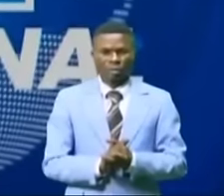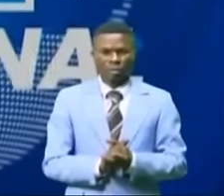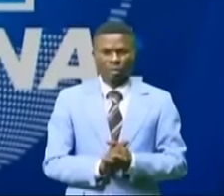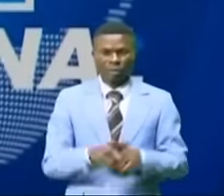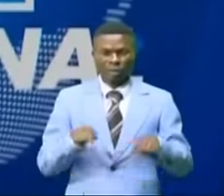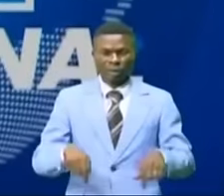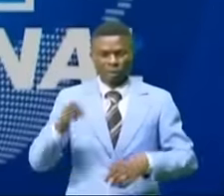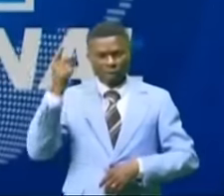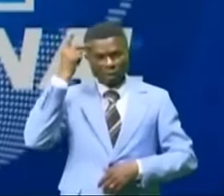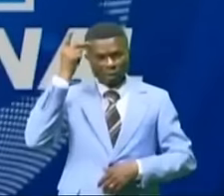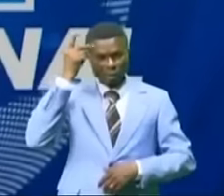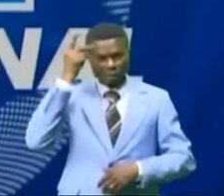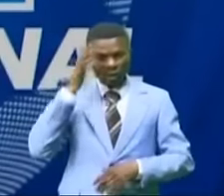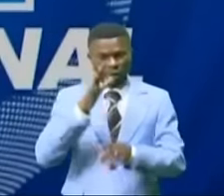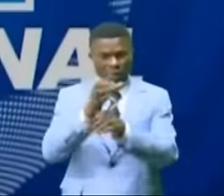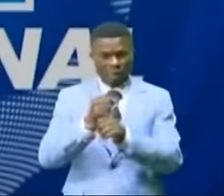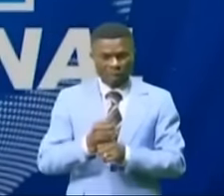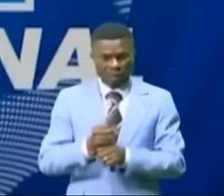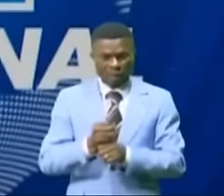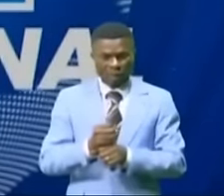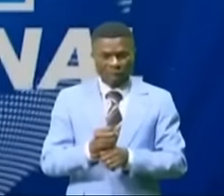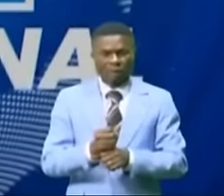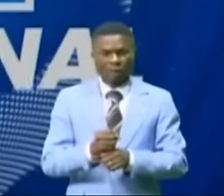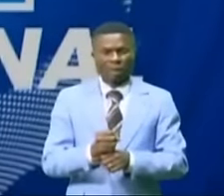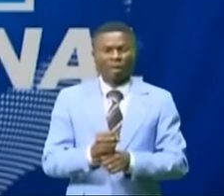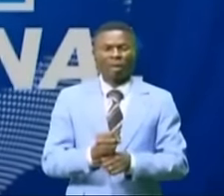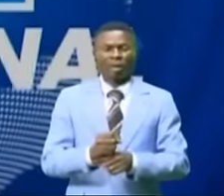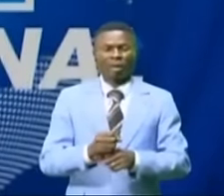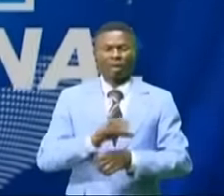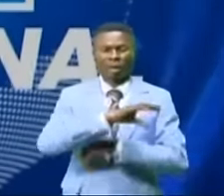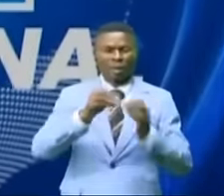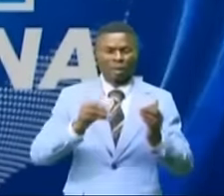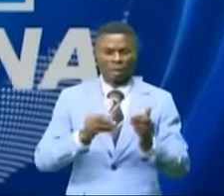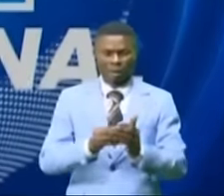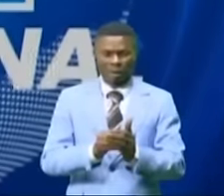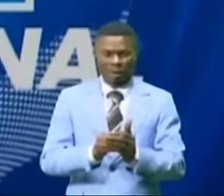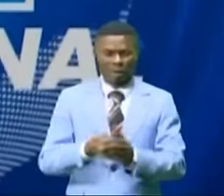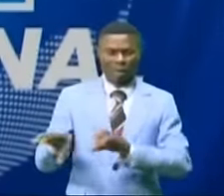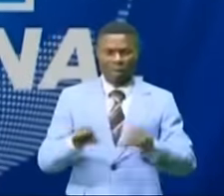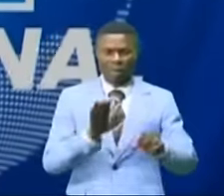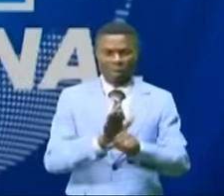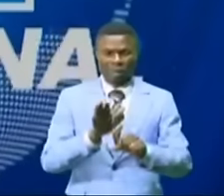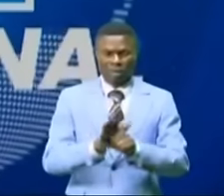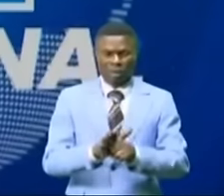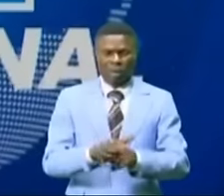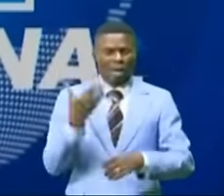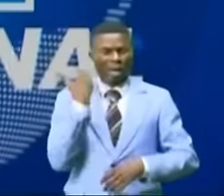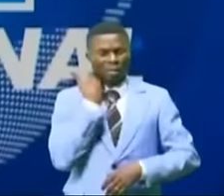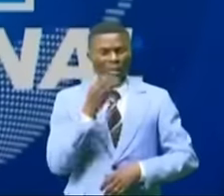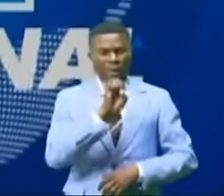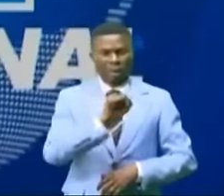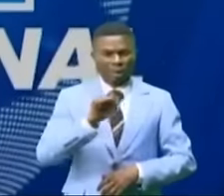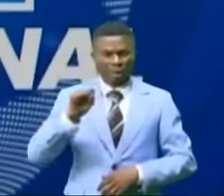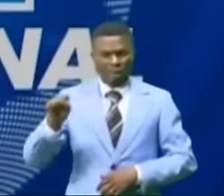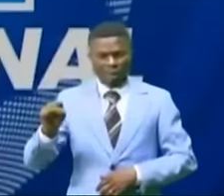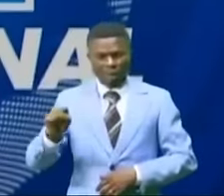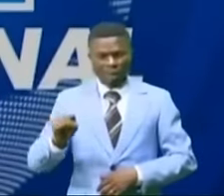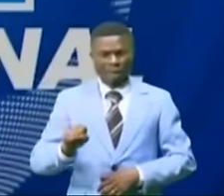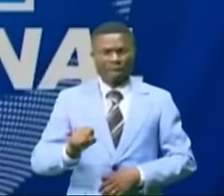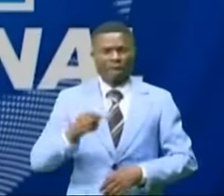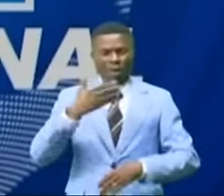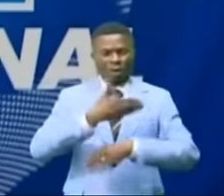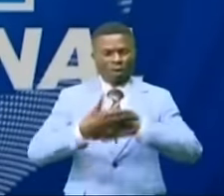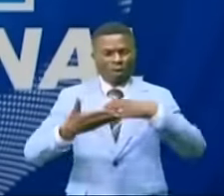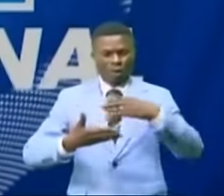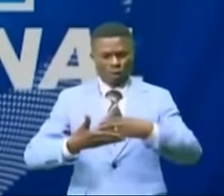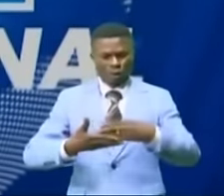Revenons à Kinshasa, il vient de recevoir un coup de jeune. Le centre de médecine mixte et d'anémie SS, après un relooking